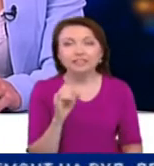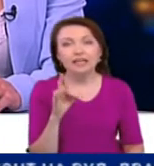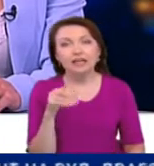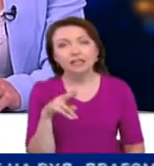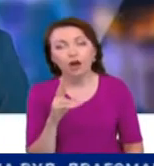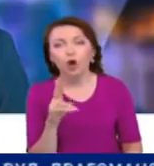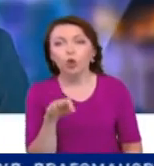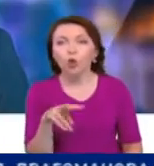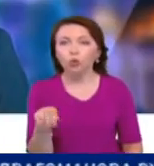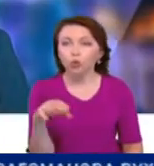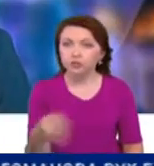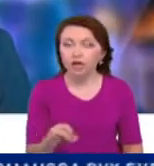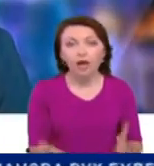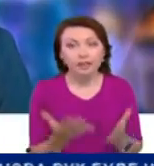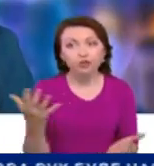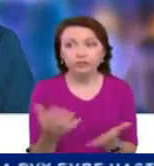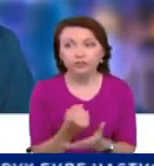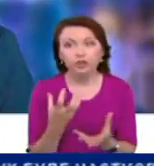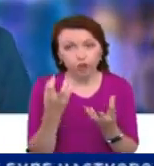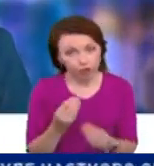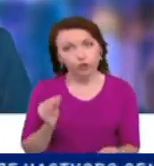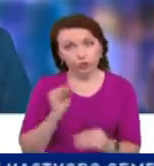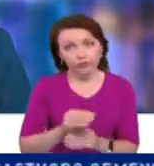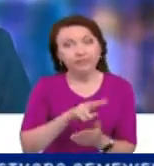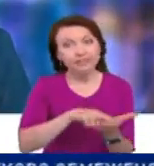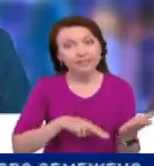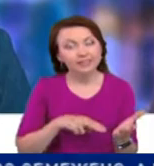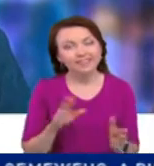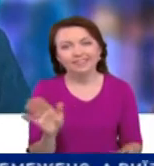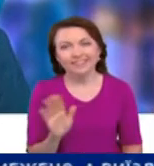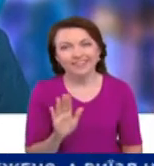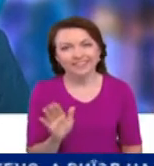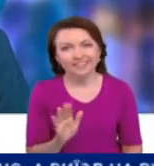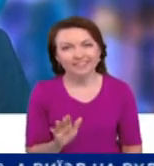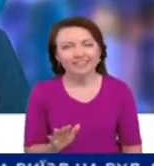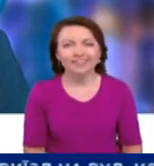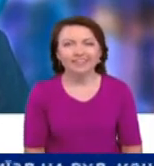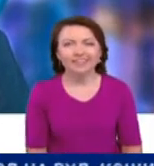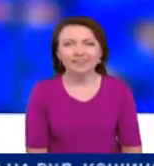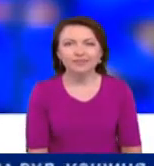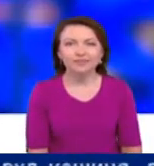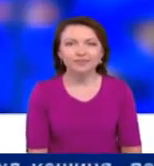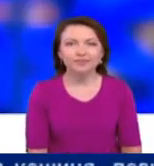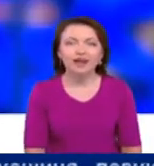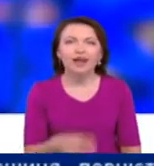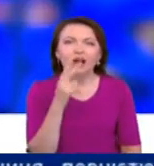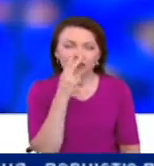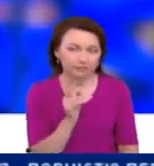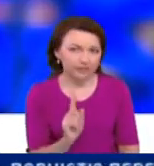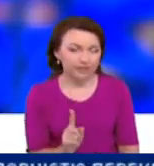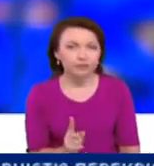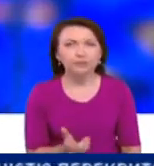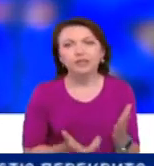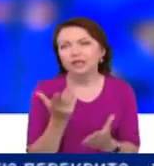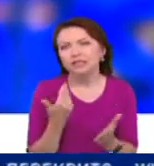вони виграють, тобто буде ще йти одна ліцензія на країну, чи ні? Вони тільки і ми. Смотрите, от